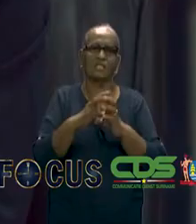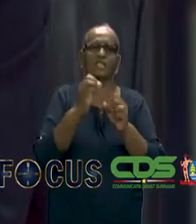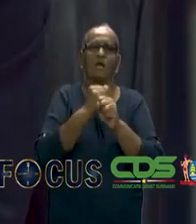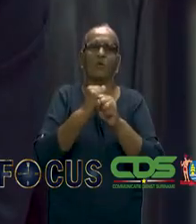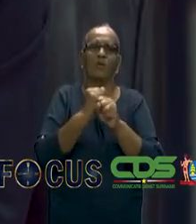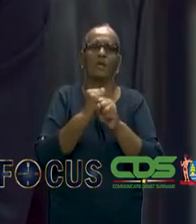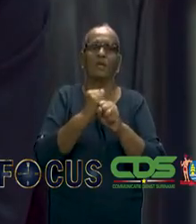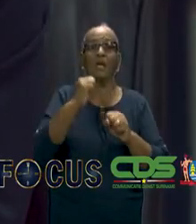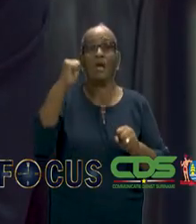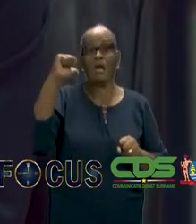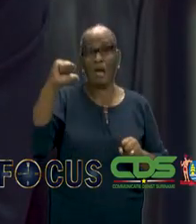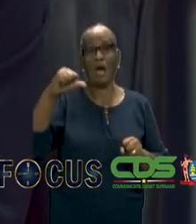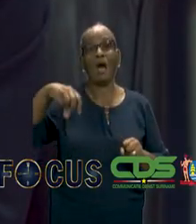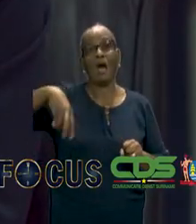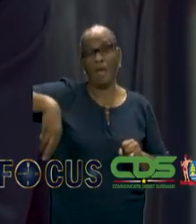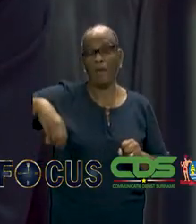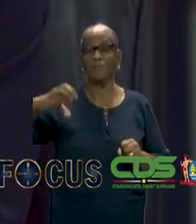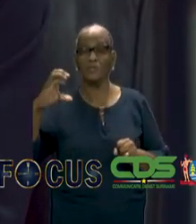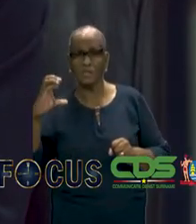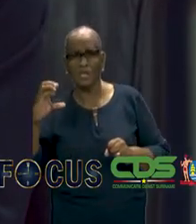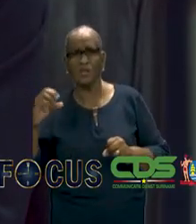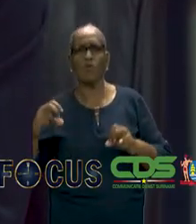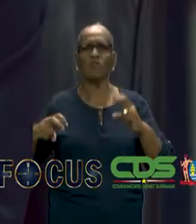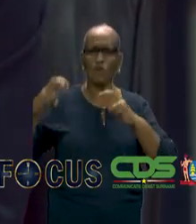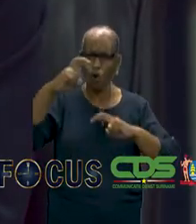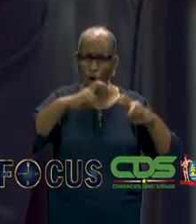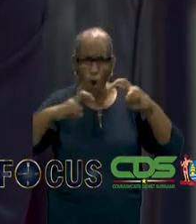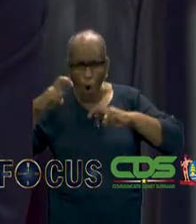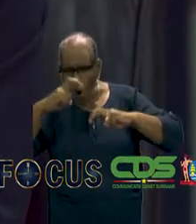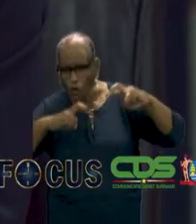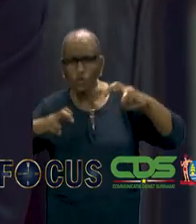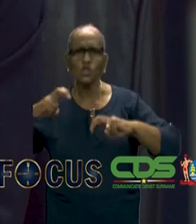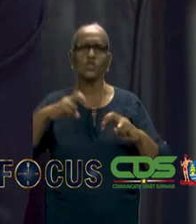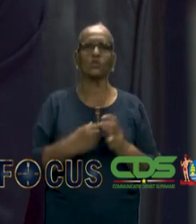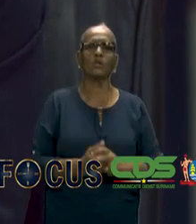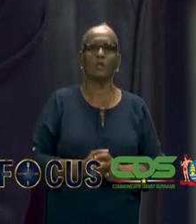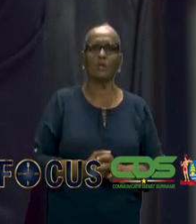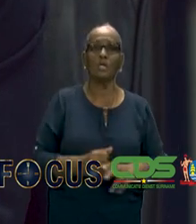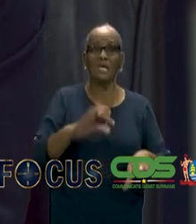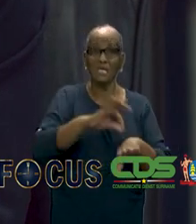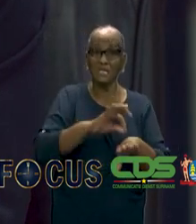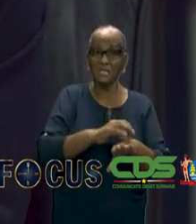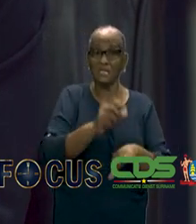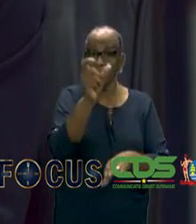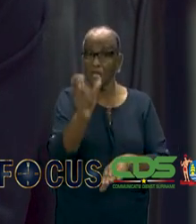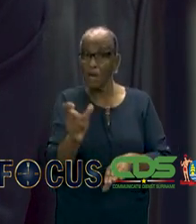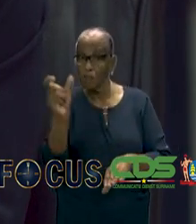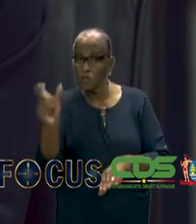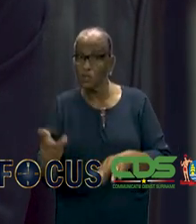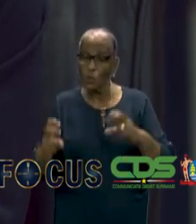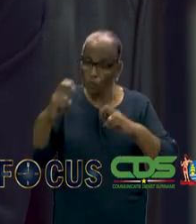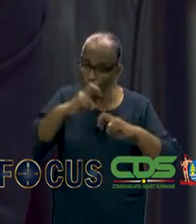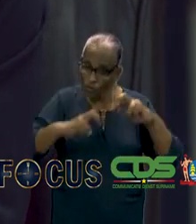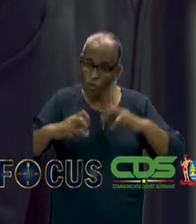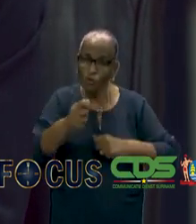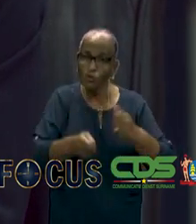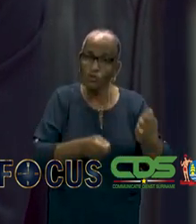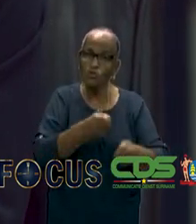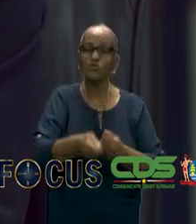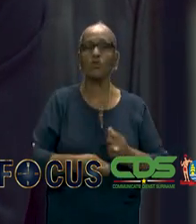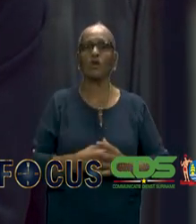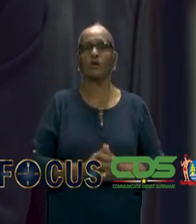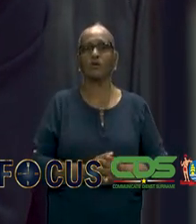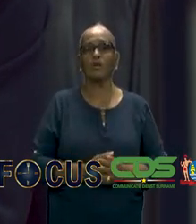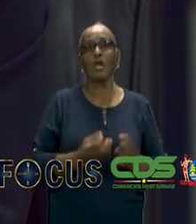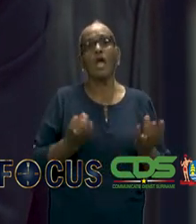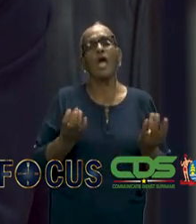Suriname op het gebied van research, opleidingen en patiëntenzorg. Namelijk ook afspraken over uitzending van patiënten